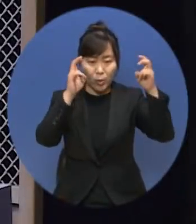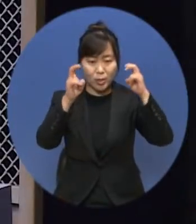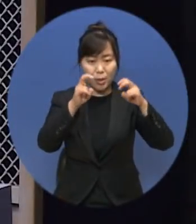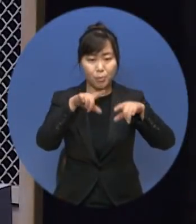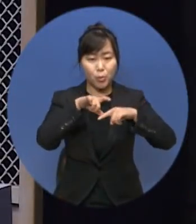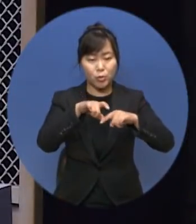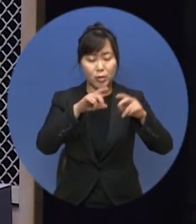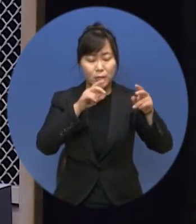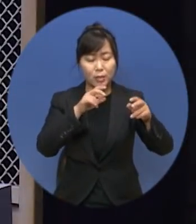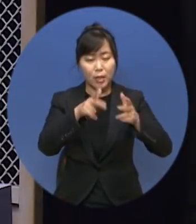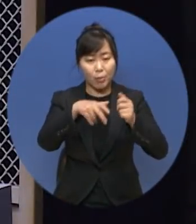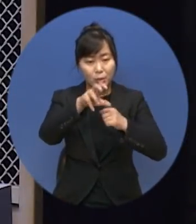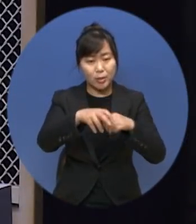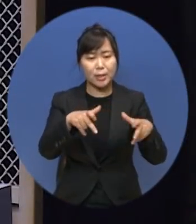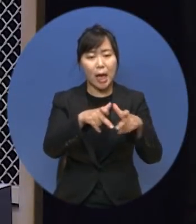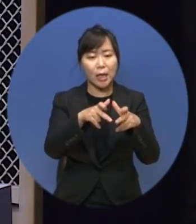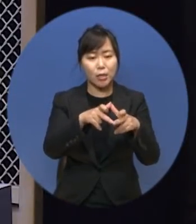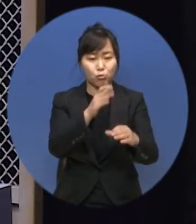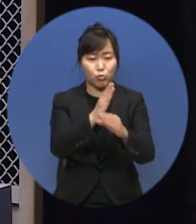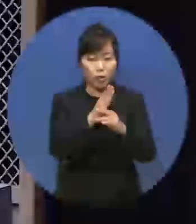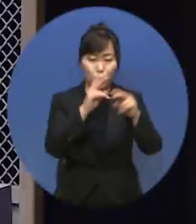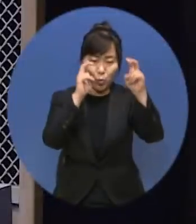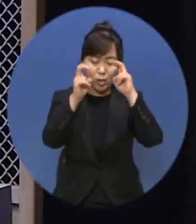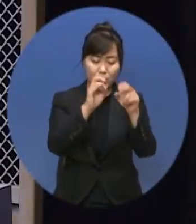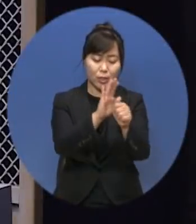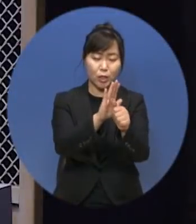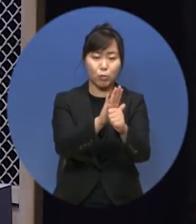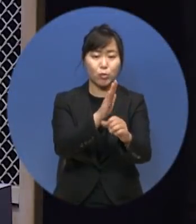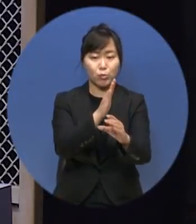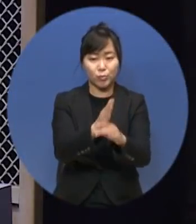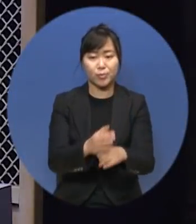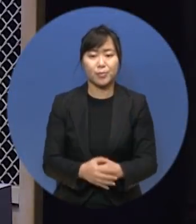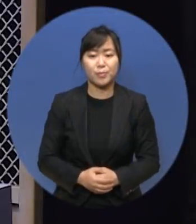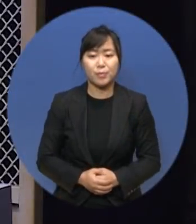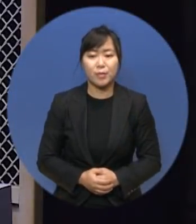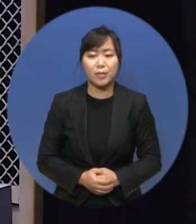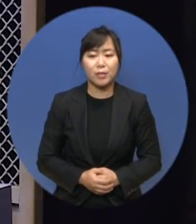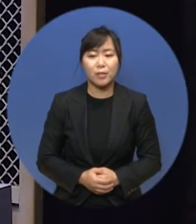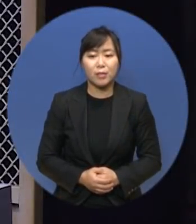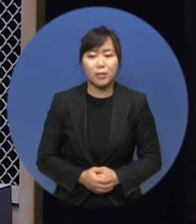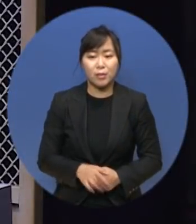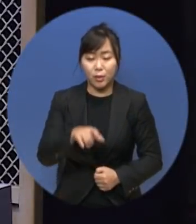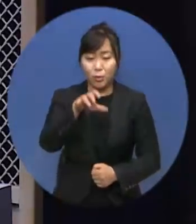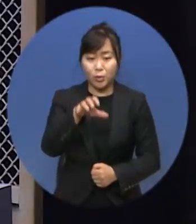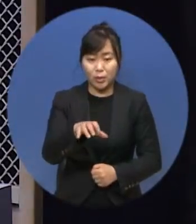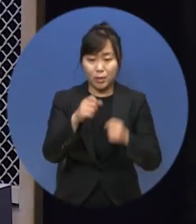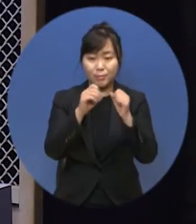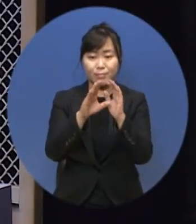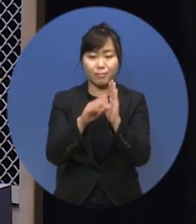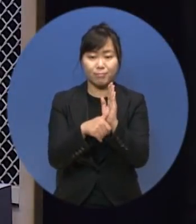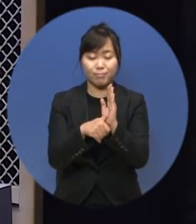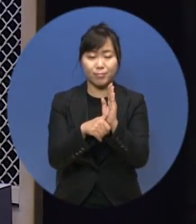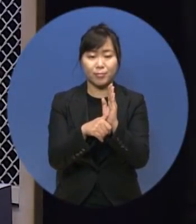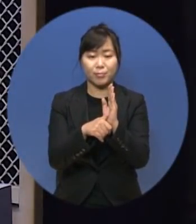표준사업장이라고 해서 장애인 중심의 회사를 지원을 하고 있는데요. 이곳에 있어서도